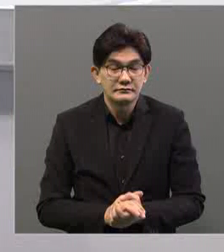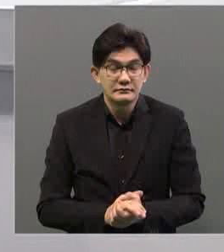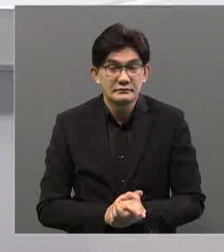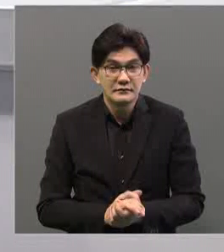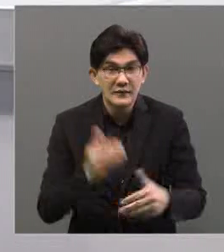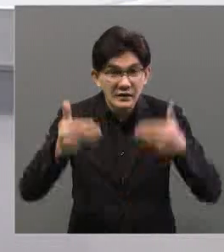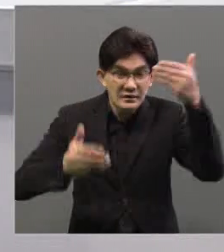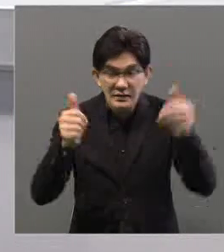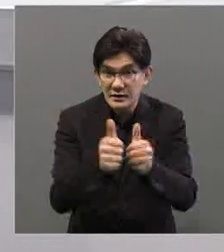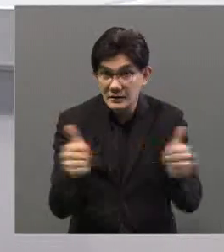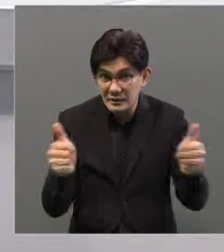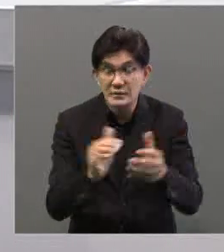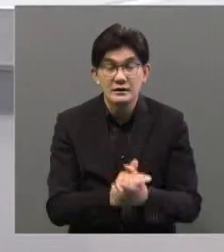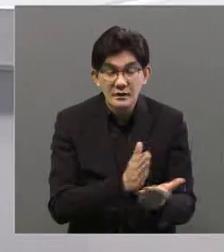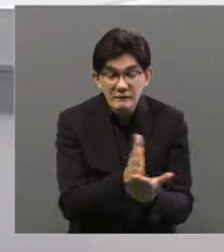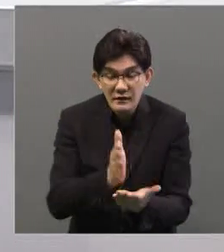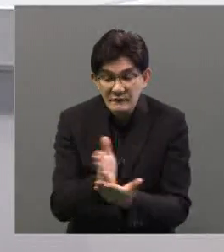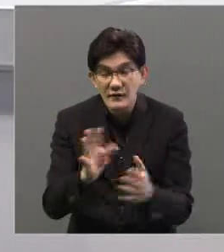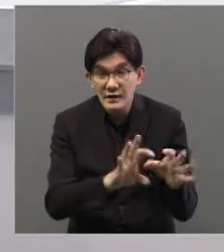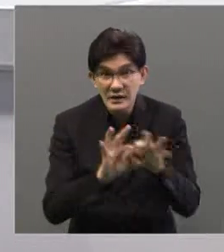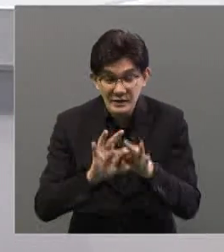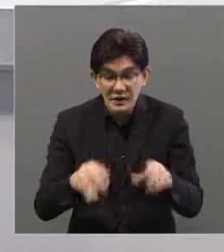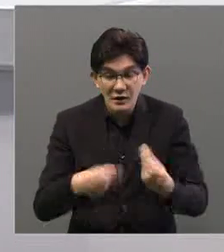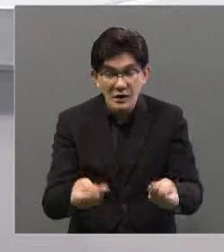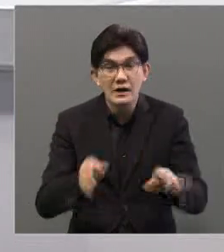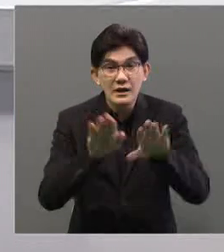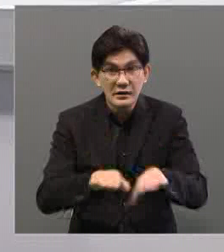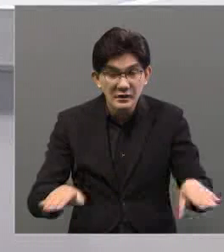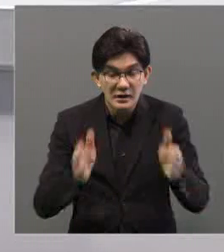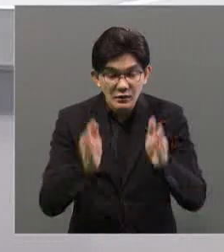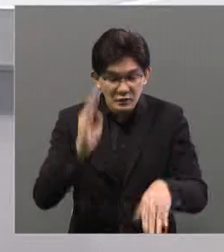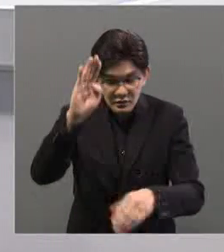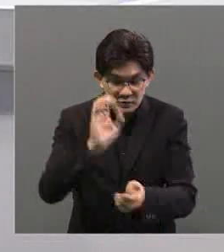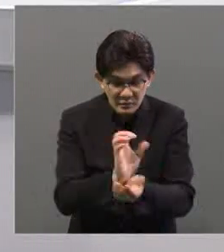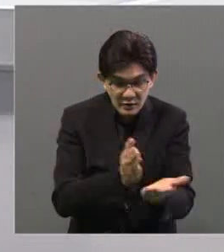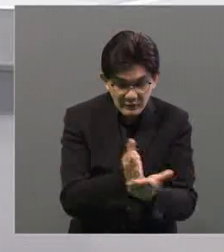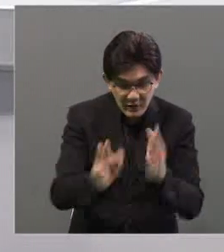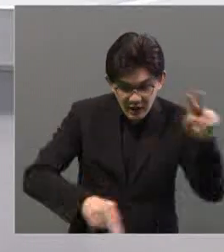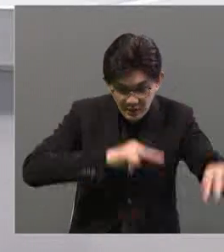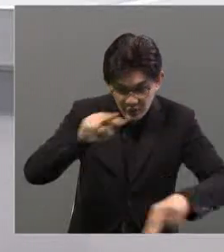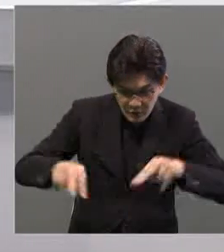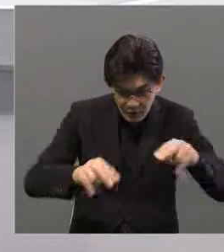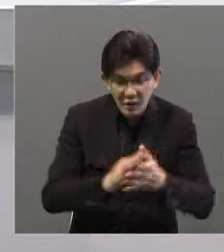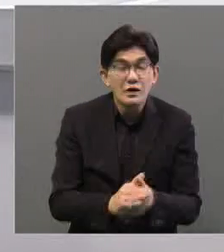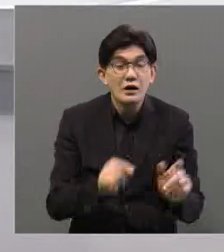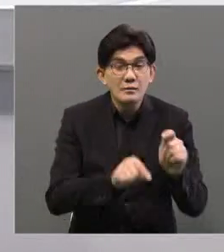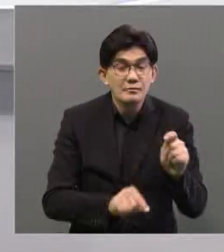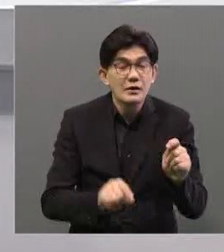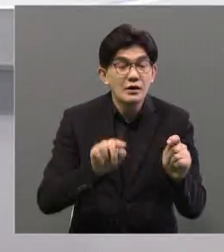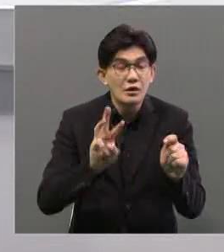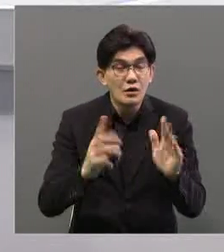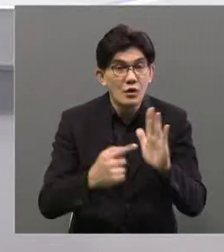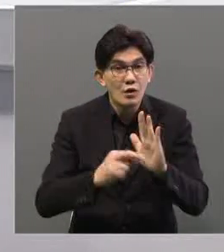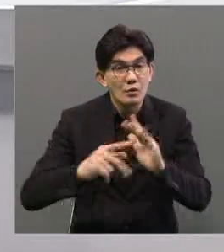เอาไปดูกิจกรรมดีๆที่ภาคส่วนที่เกี่ยวข้องเขาจัดขึ้นมาเพื่อน้องๆ นะครับโดยเจ้าหน้าที่ตำรวจและฝ่ายปกครองในพื้นที่อำเภอวังน้ำเขียวจังหวัดนครราช